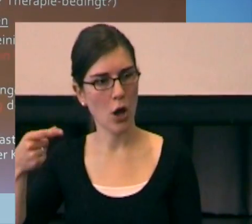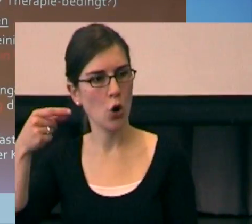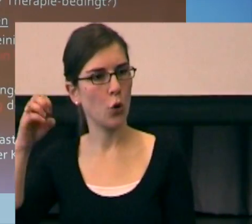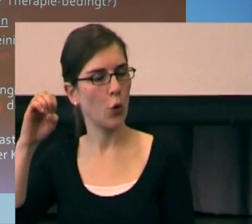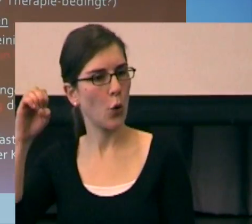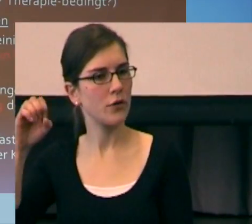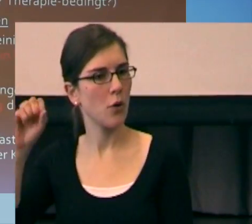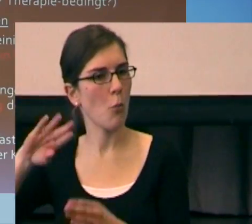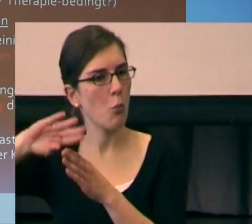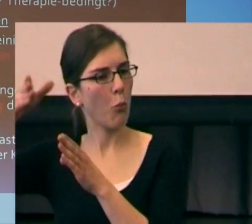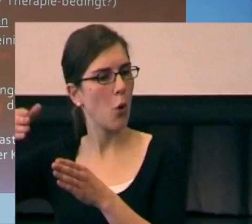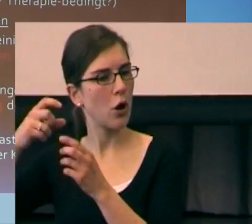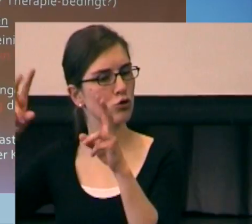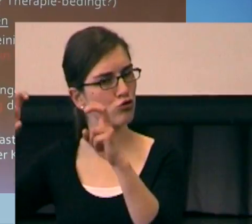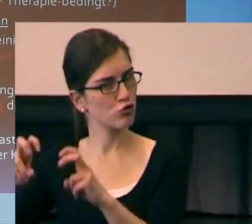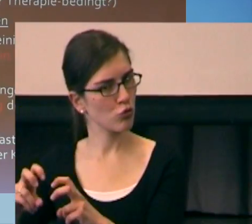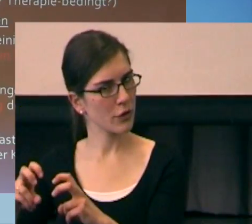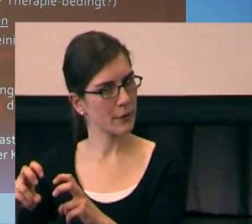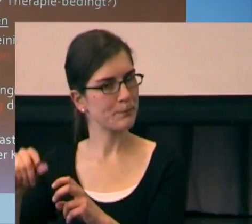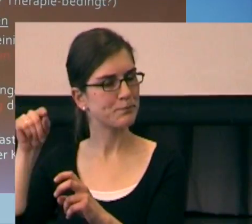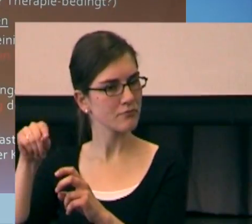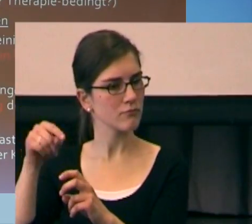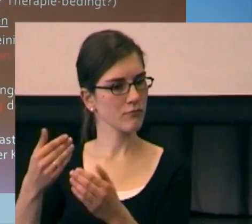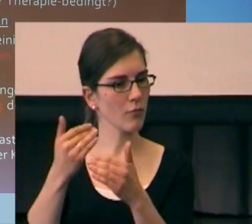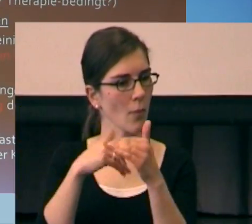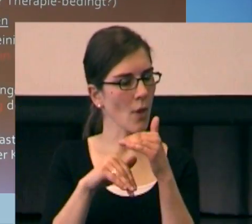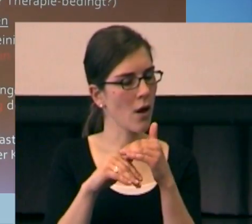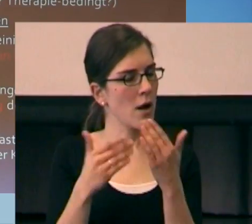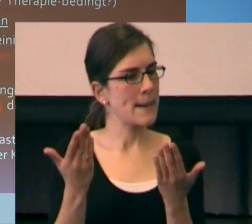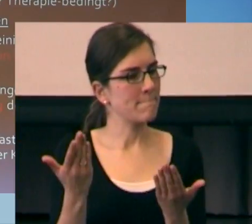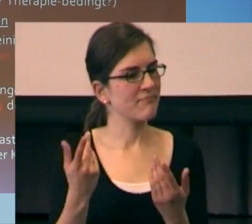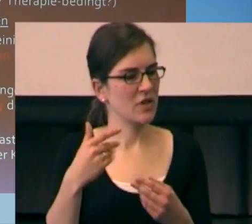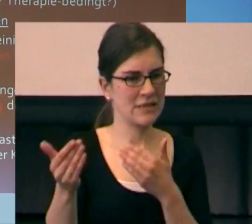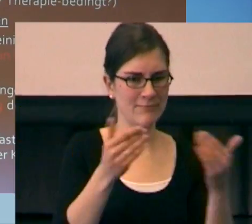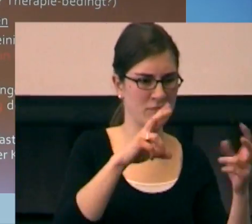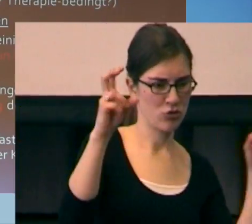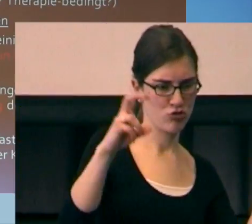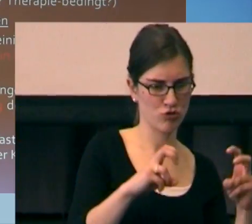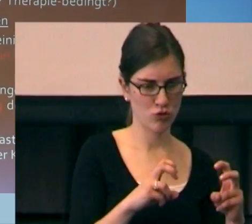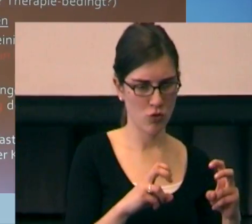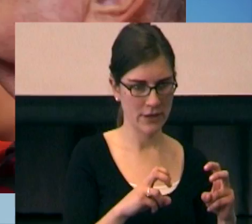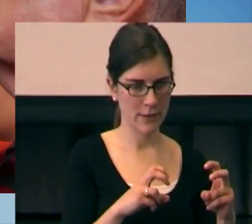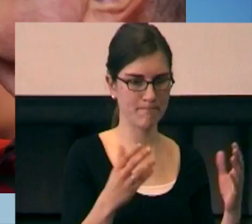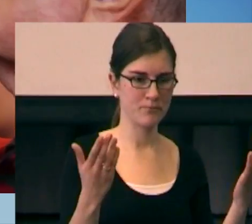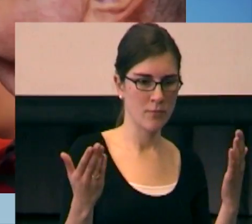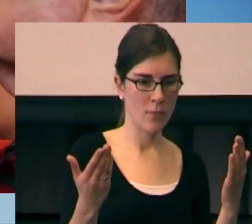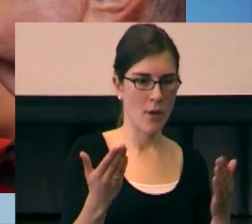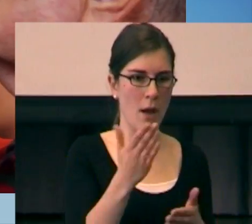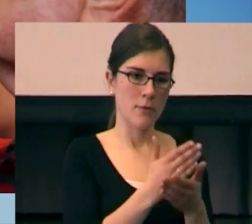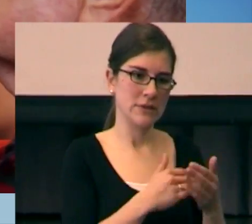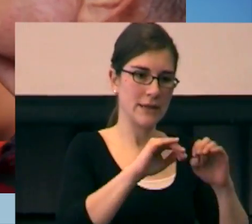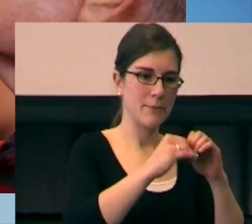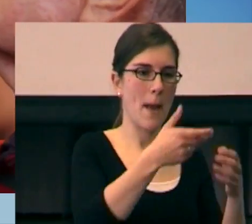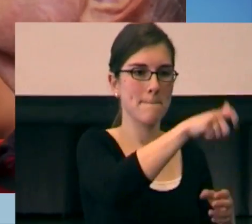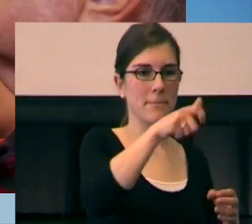hervorziehen, eine Untergruppe dieser europäischen Studie. Und man hat diese Studien Patienten geteilt, die eine Hälfte